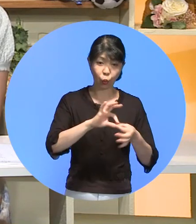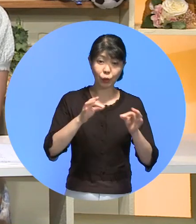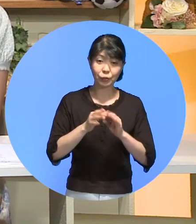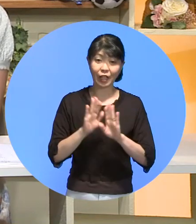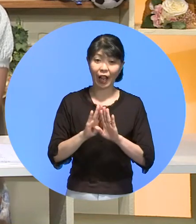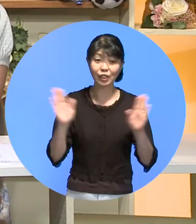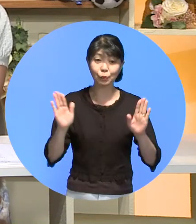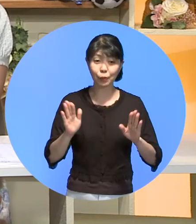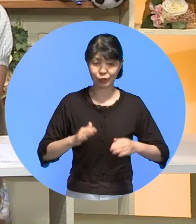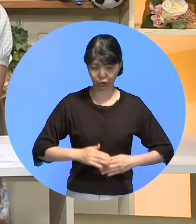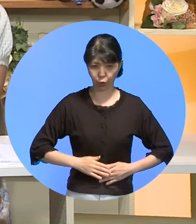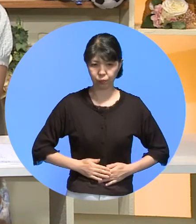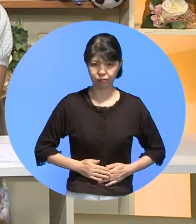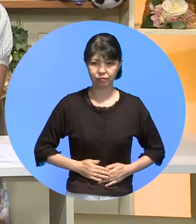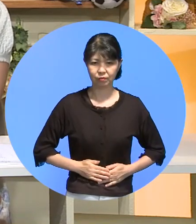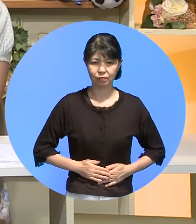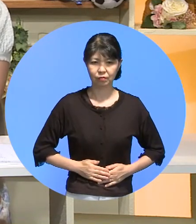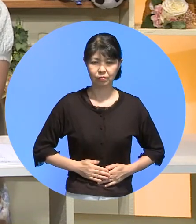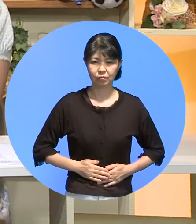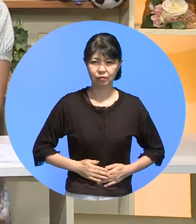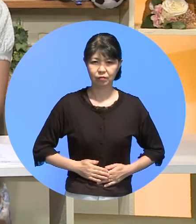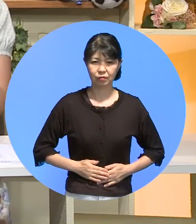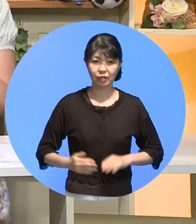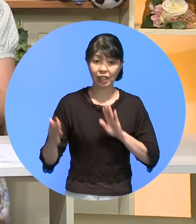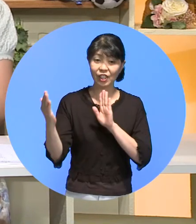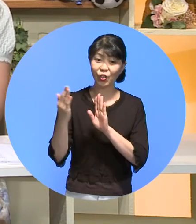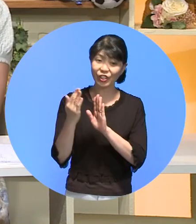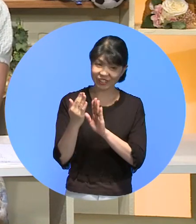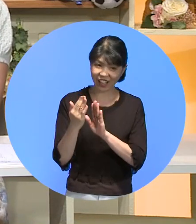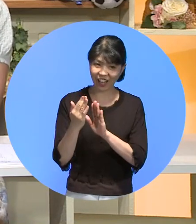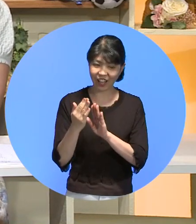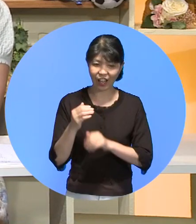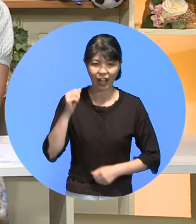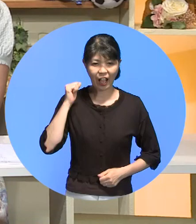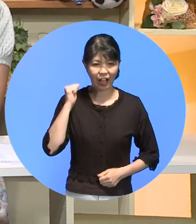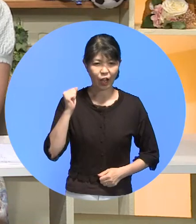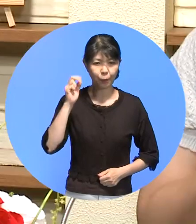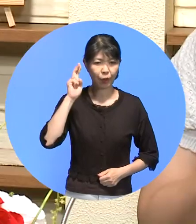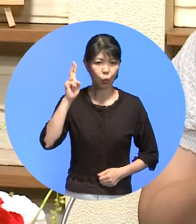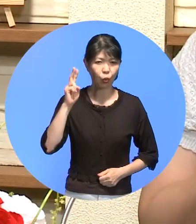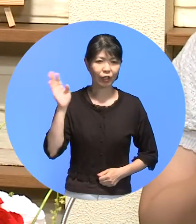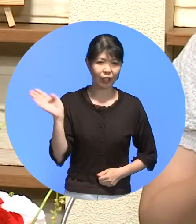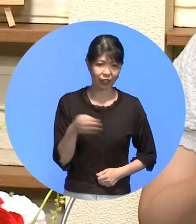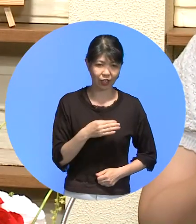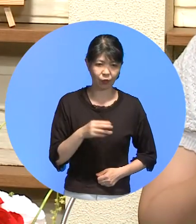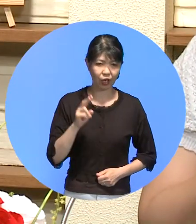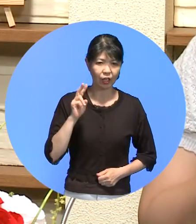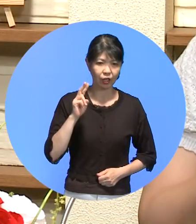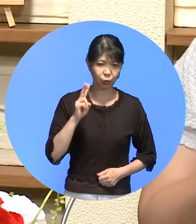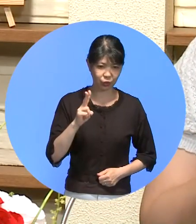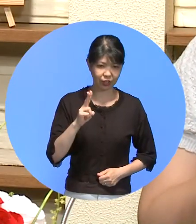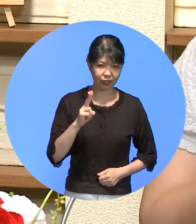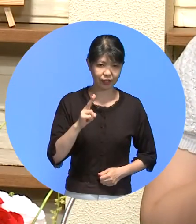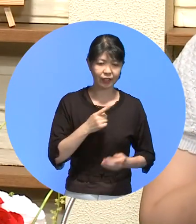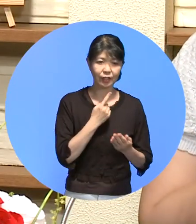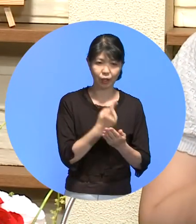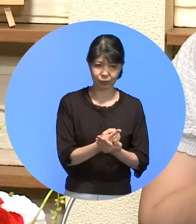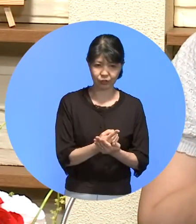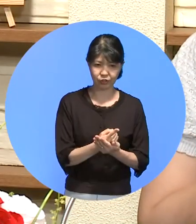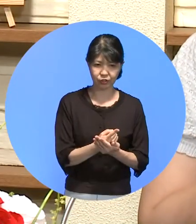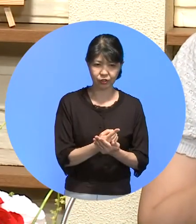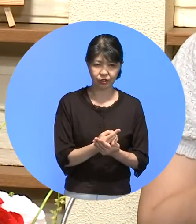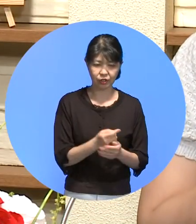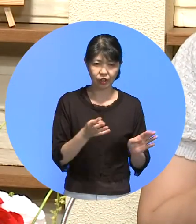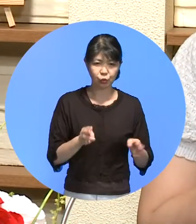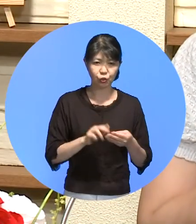月の5日からはオリンピックが始まりますよ。 いよいよです ね、 あのガンバ大阪からはですね、藤原選手、